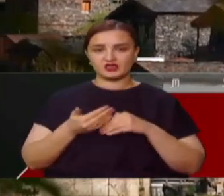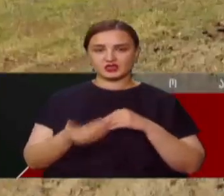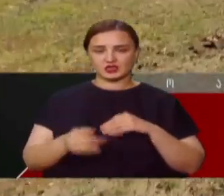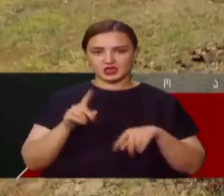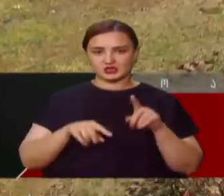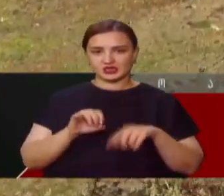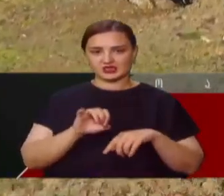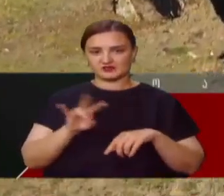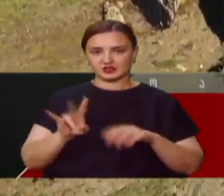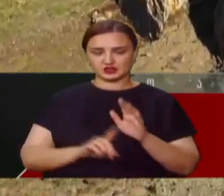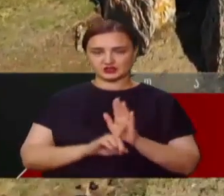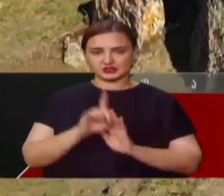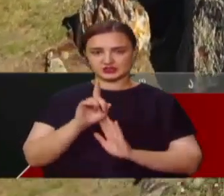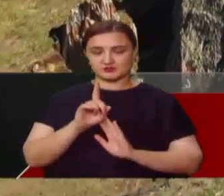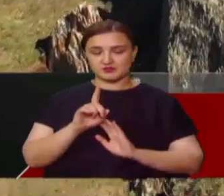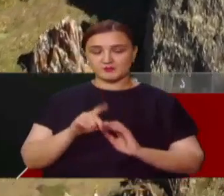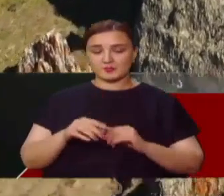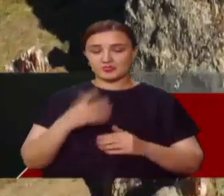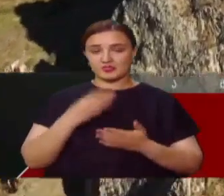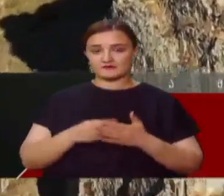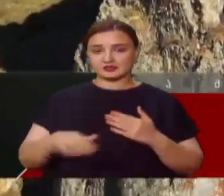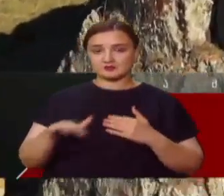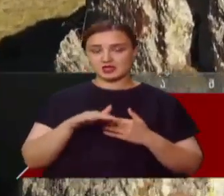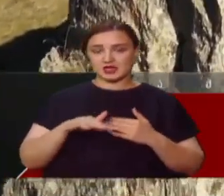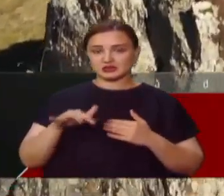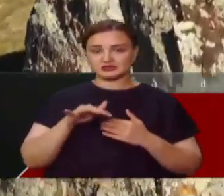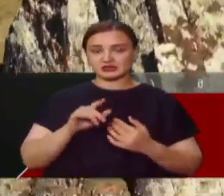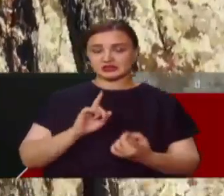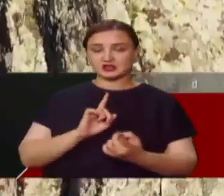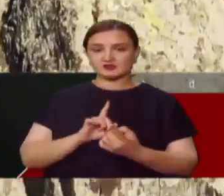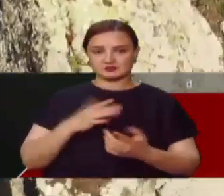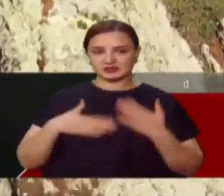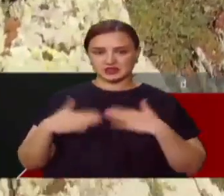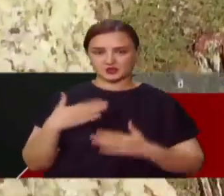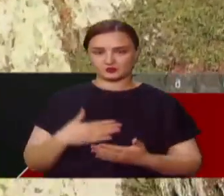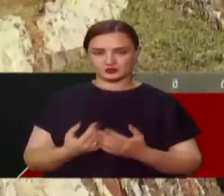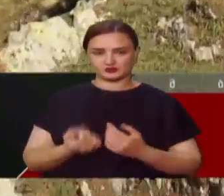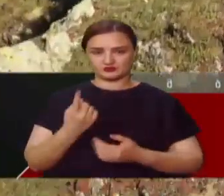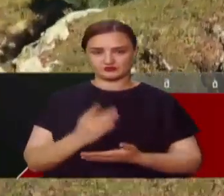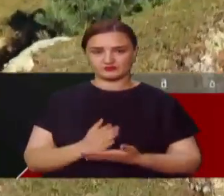ხანდახან ივნისში მოდის და მშობლიურ მხარესთან და ერთმანეთთან შეხვედრის სიხარული მოაქვს.